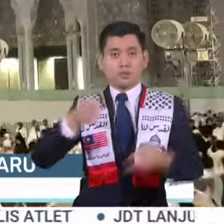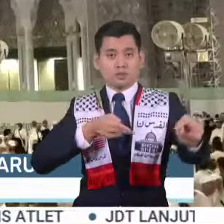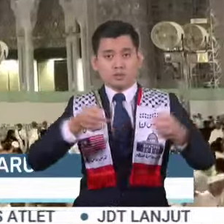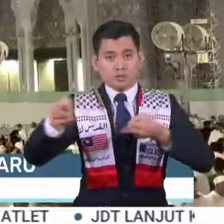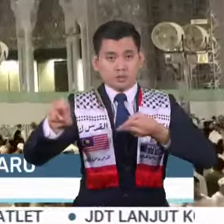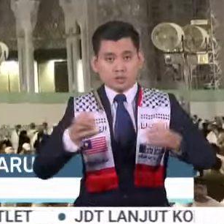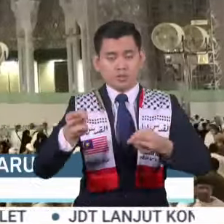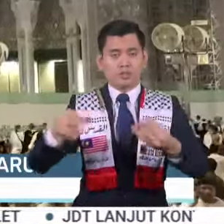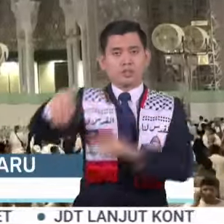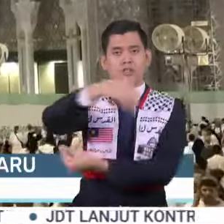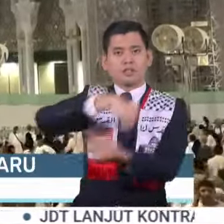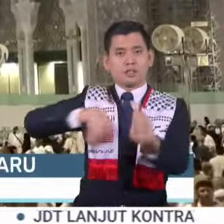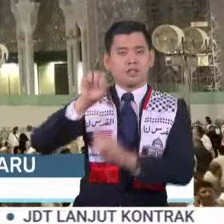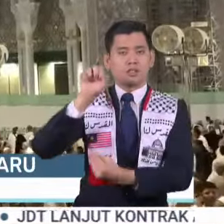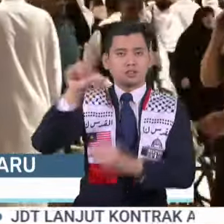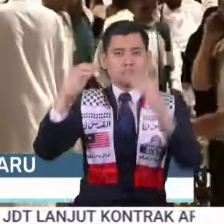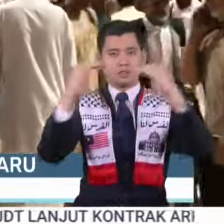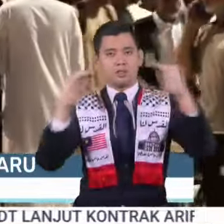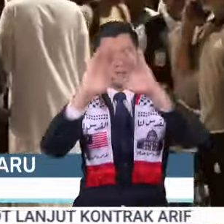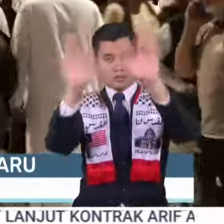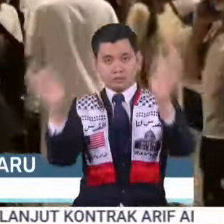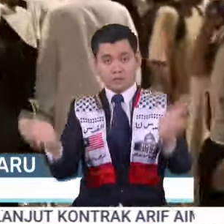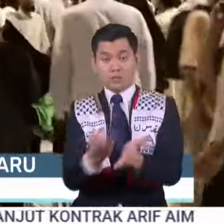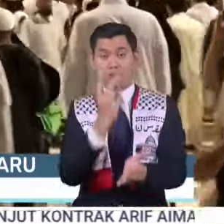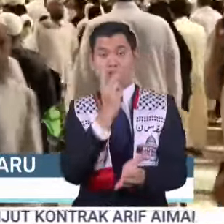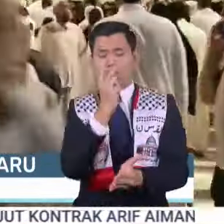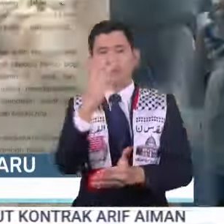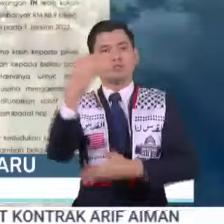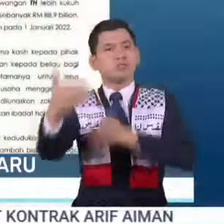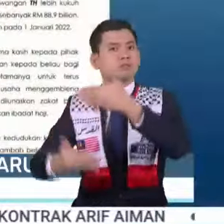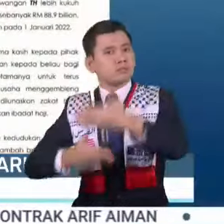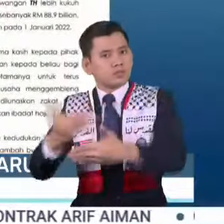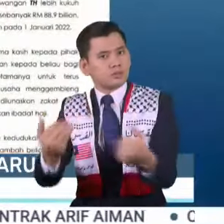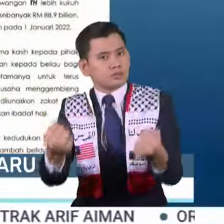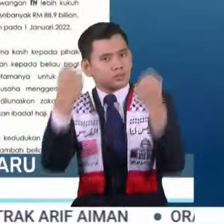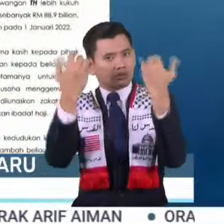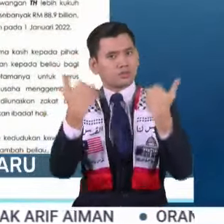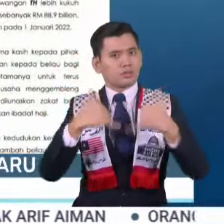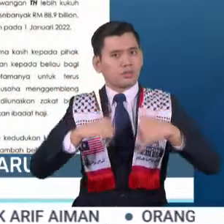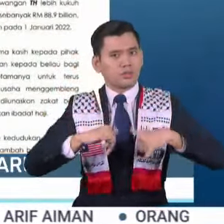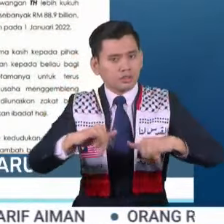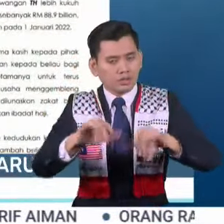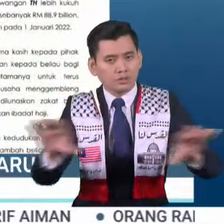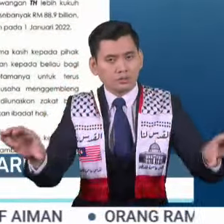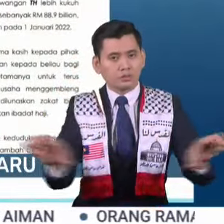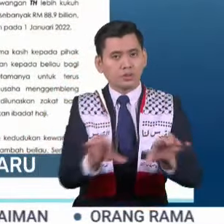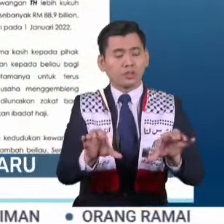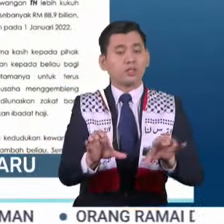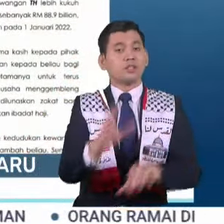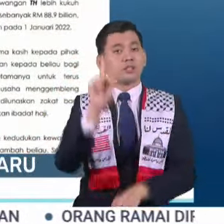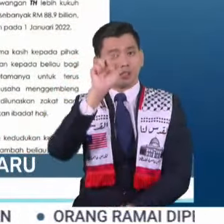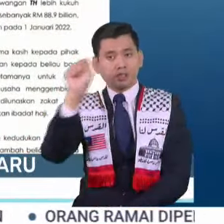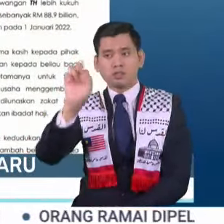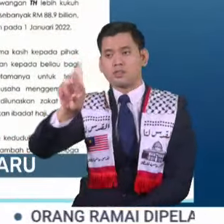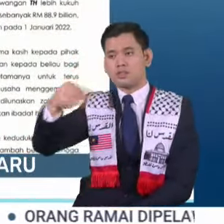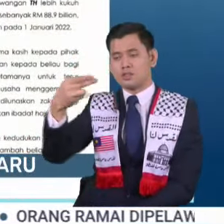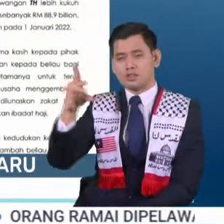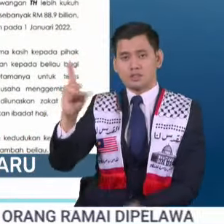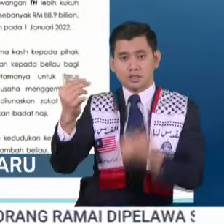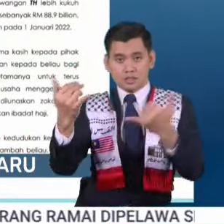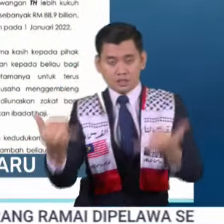dunia di samping membantu dalam memacu usaha pengukuhan yang sedang dan terus berjalan Tan Sri Abdul Rashid yang kini ahli